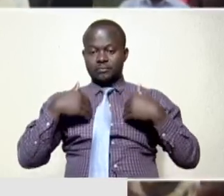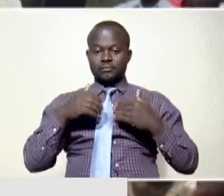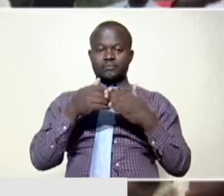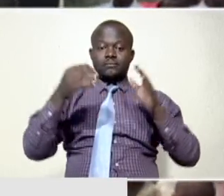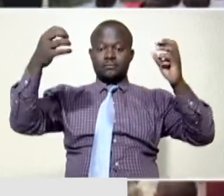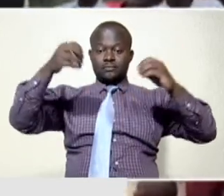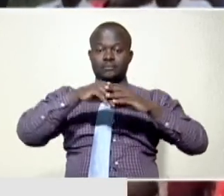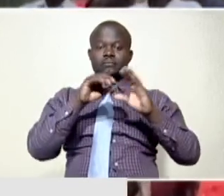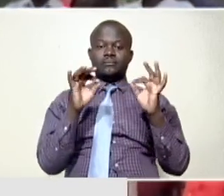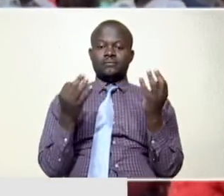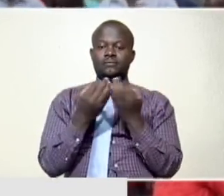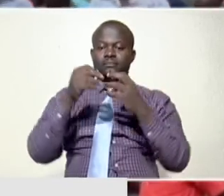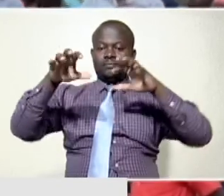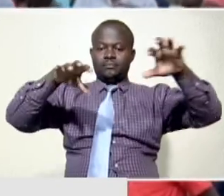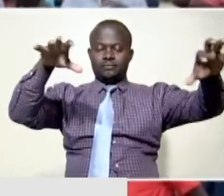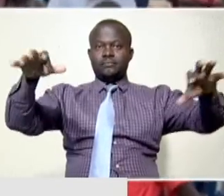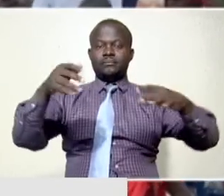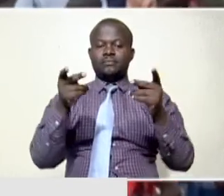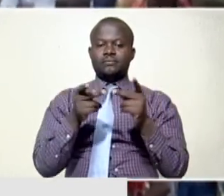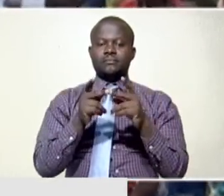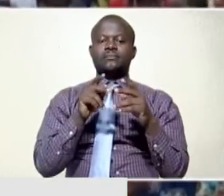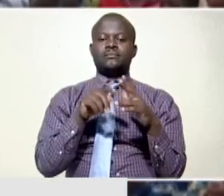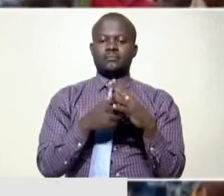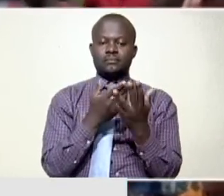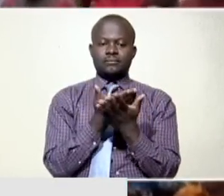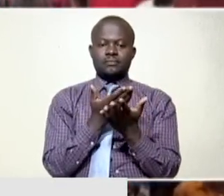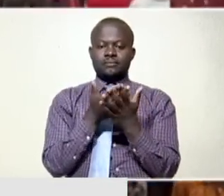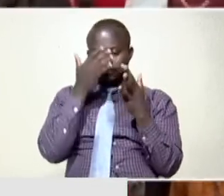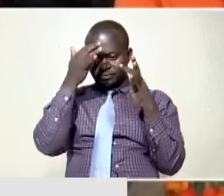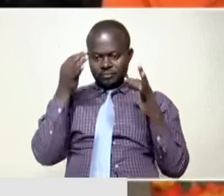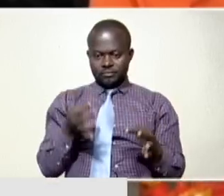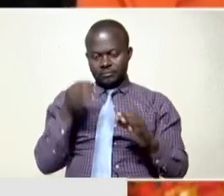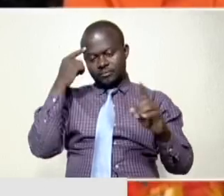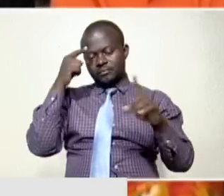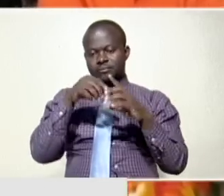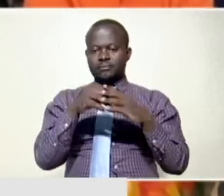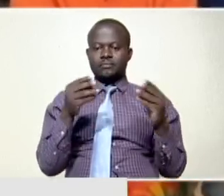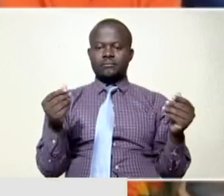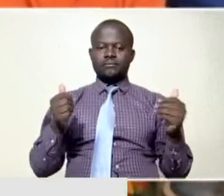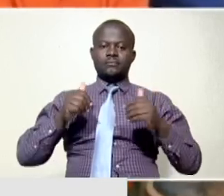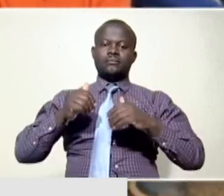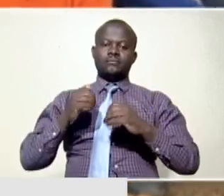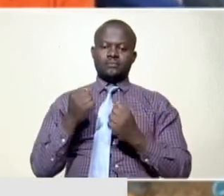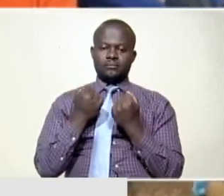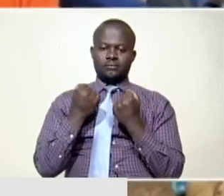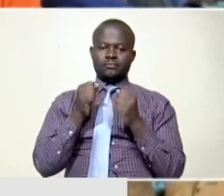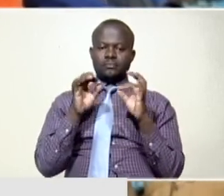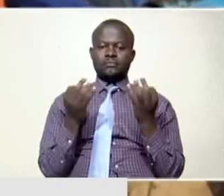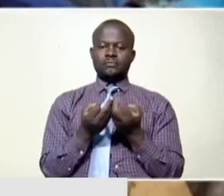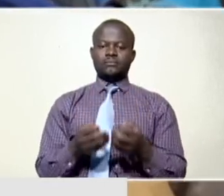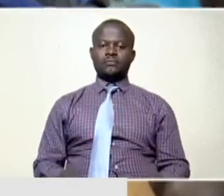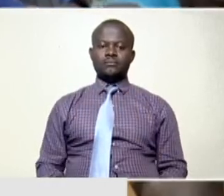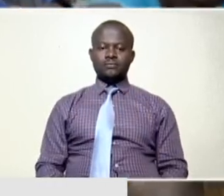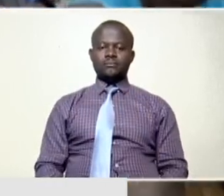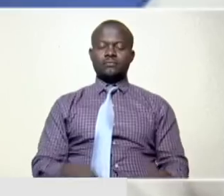binagaragara mu zindi ngo muri aka gace ari naho bahera basaba ko hafatwa ingamba hagamijwe kurengera ubusugire bw'imiryango. Nuko mugomba